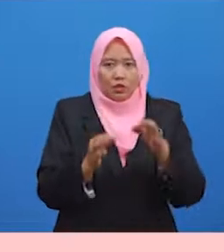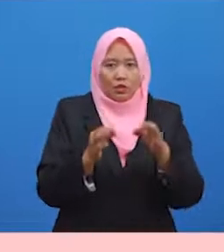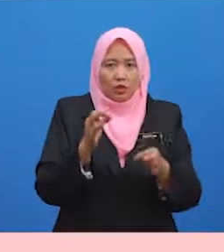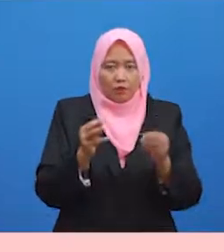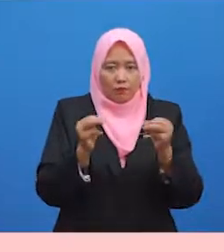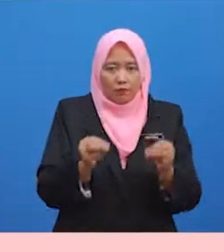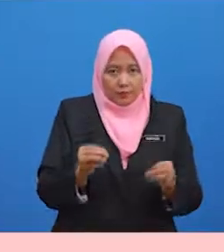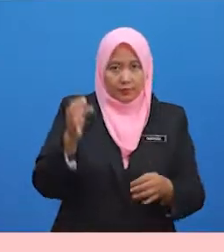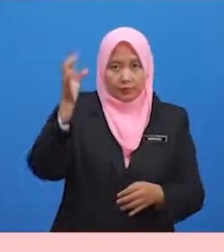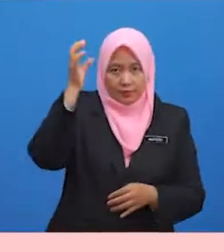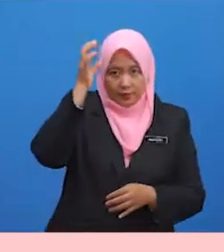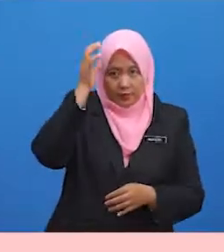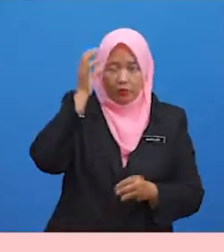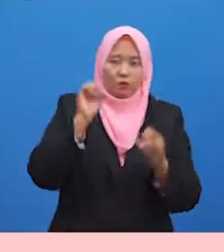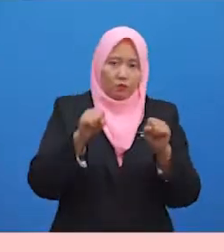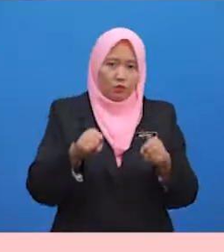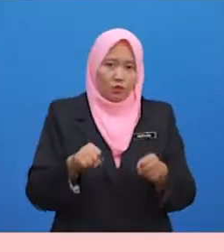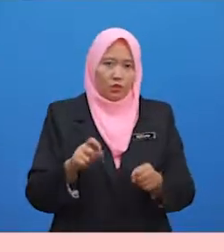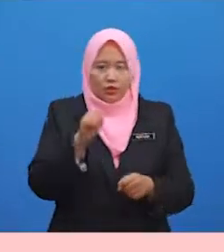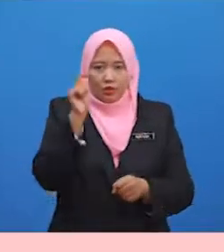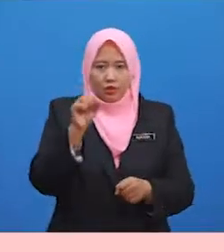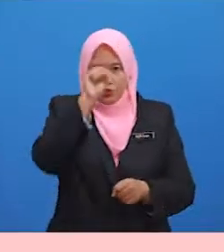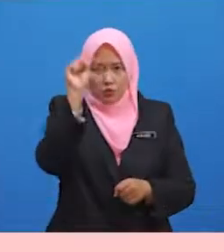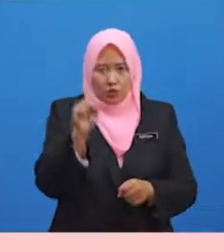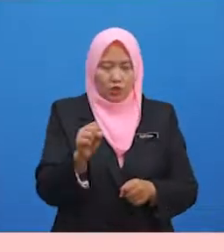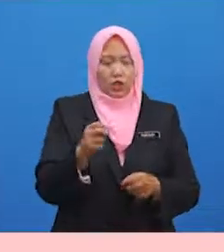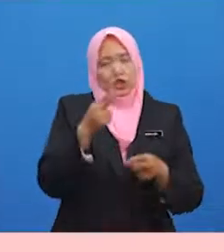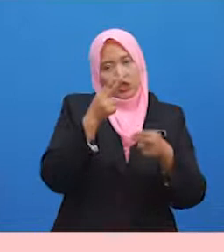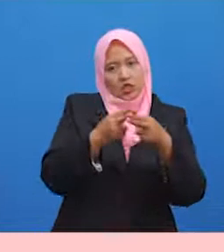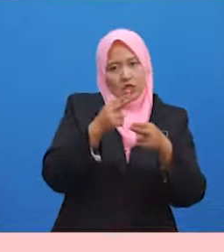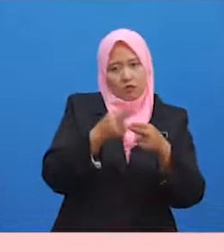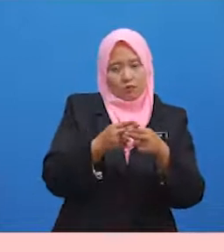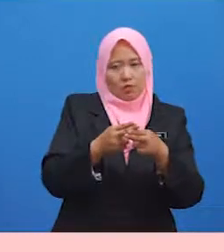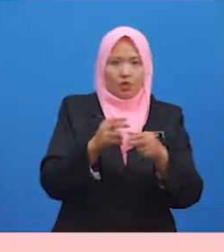dengan menanyakan soalan ringkas seperti nama atau keadaan diri mangsa.